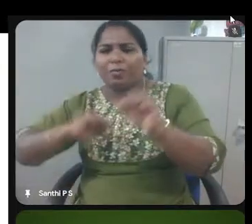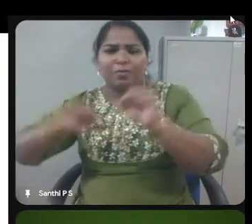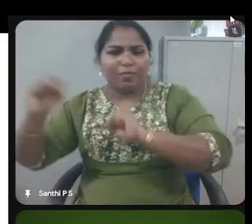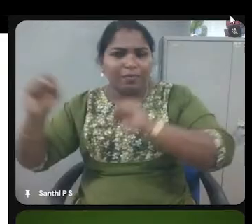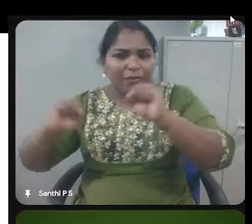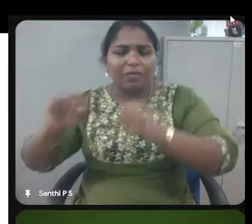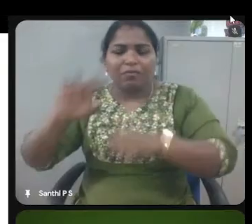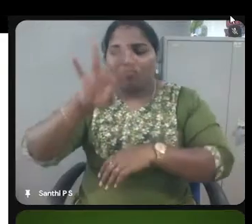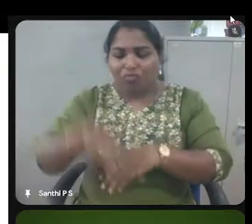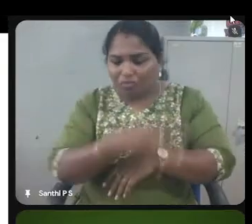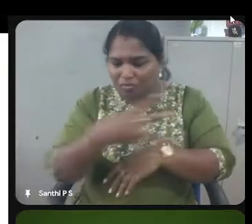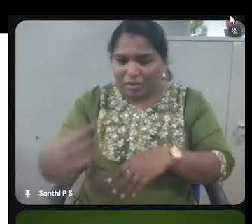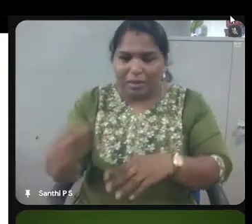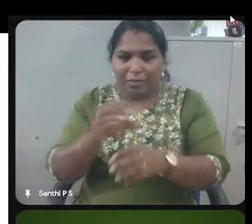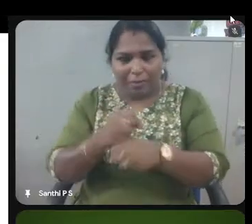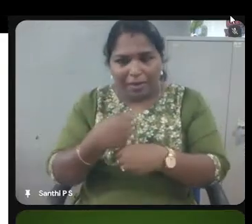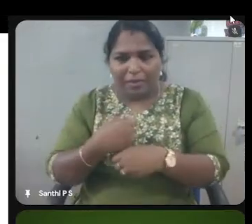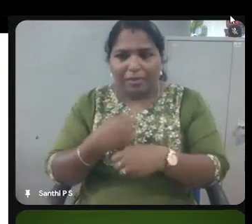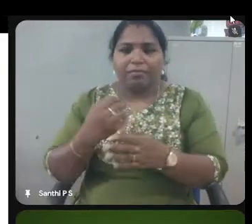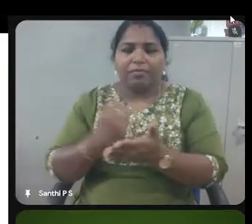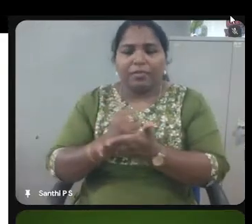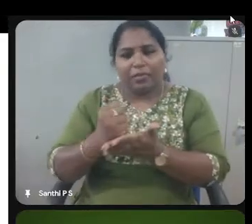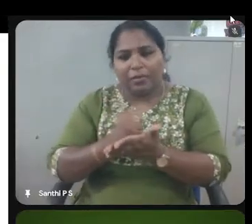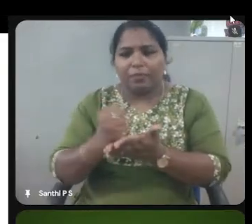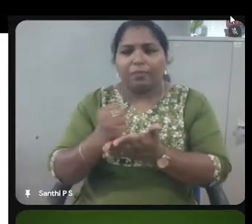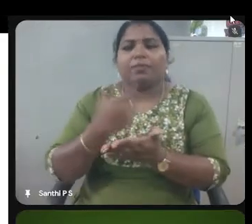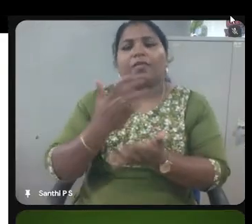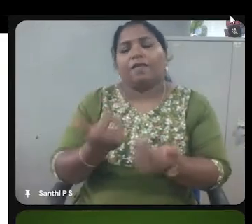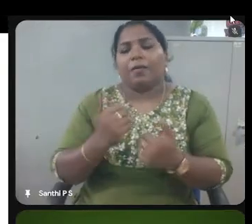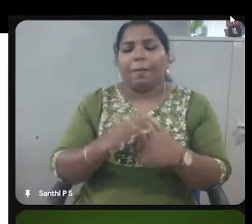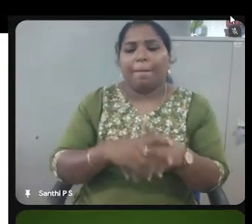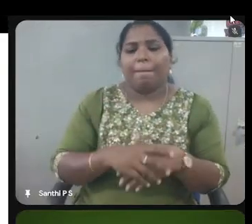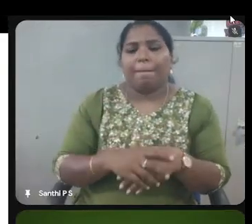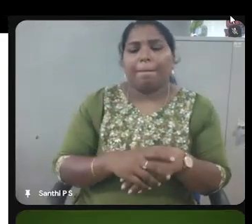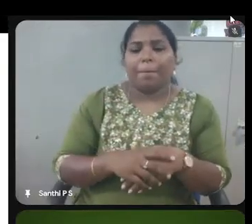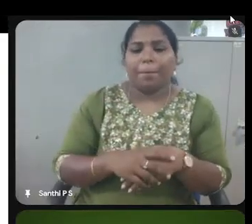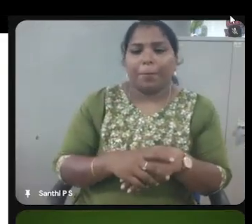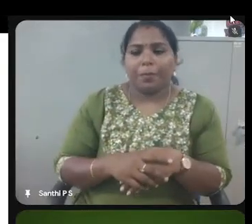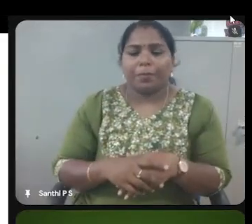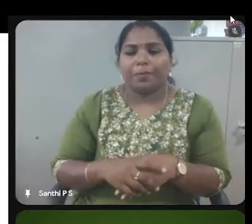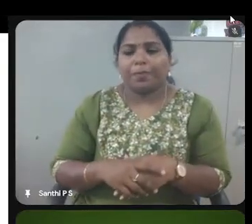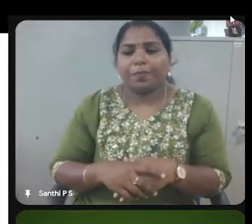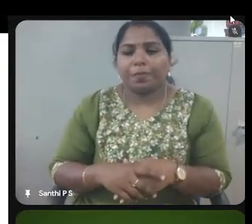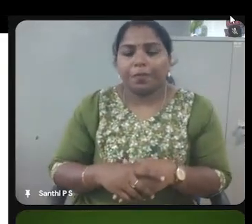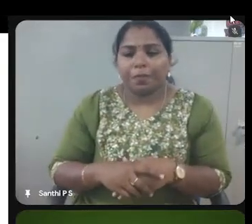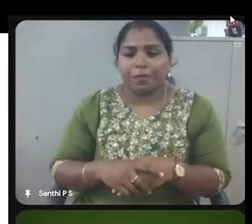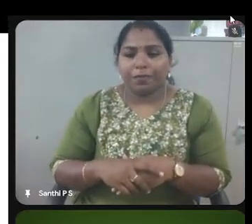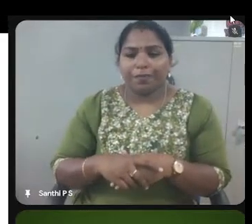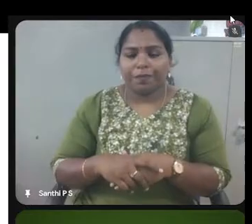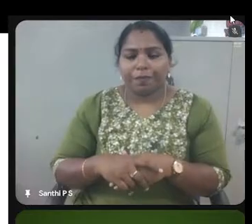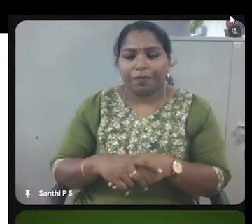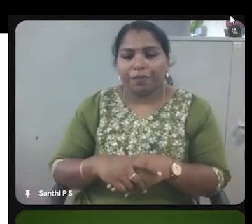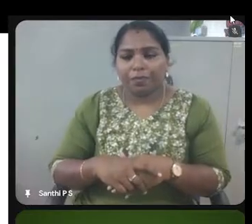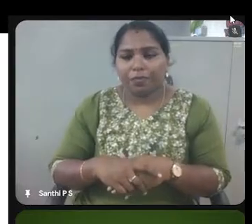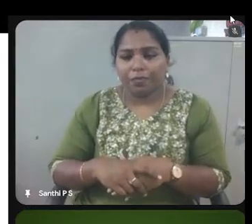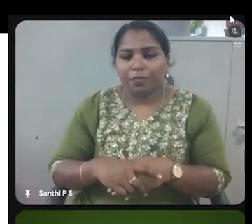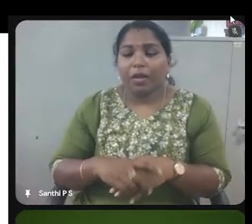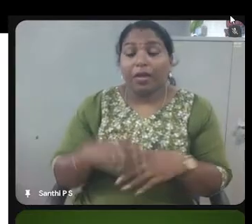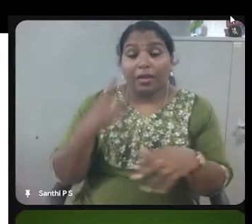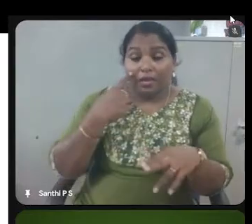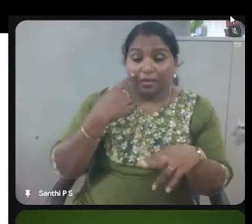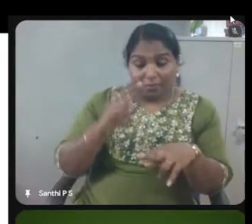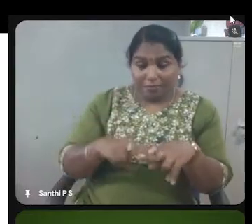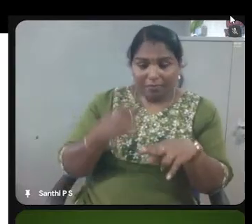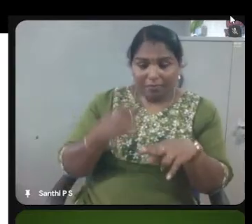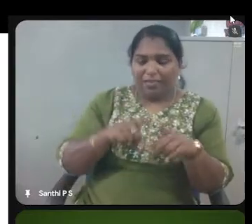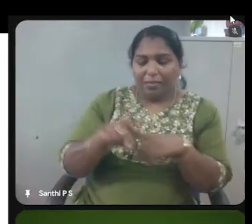പോലെ ഇട്ടിട്ട് അങ്ങനെയൊക്കെ ഒന്ന് ഡൈവേർട്ട് ചെയ്യാം. ഇത് കണ്ടിട്ട് ഇപ്പൊ ആളില് നമ്മൾ ഏതൊരു വണ്ടിയുടെ കാര്യമോ ഫോണിന്റെ കാര്യമോ ഒക്കെ ചോദിച്ചു